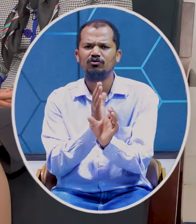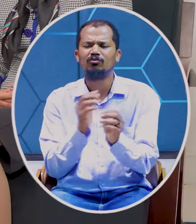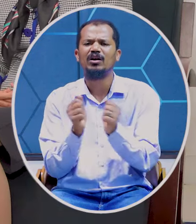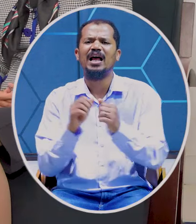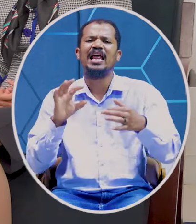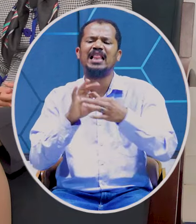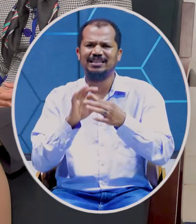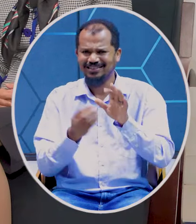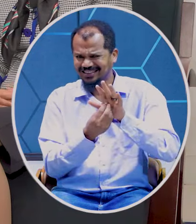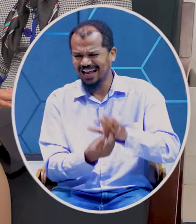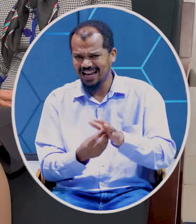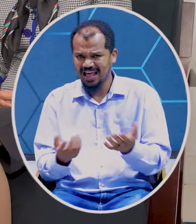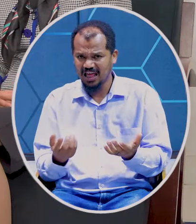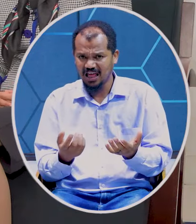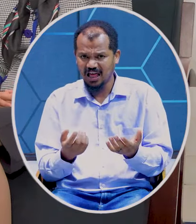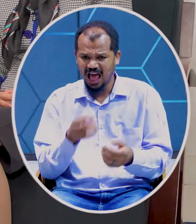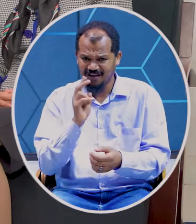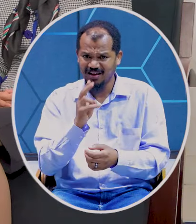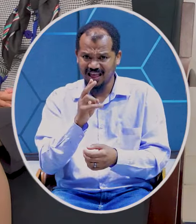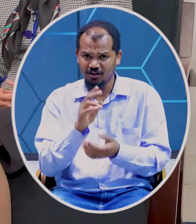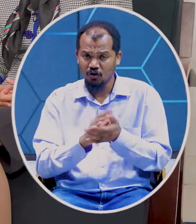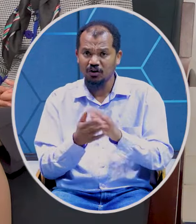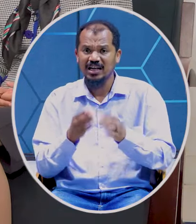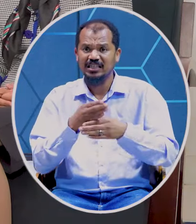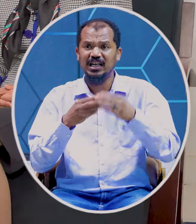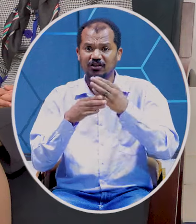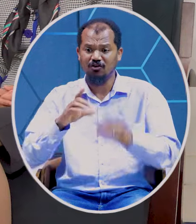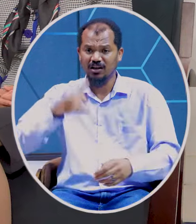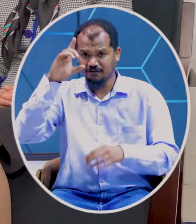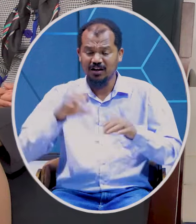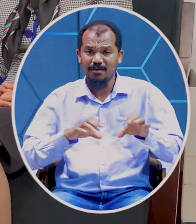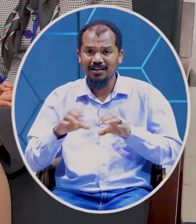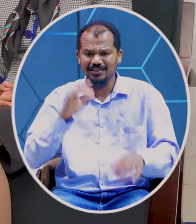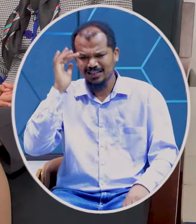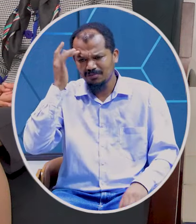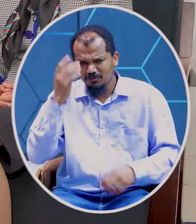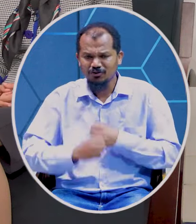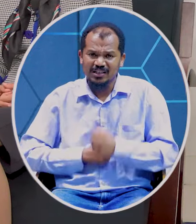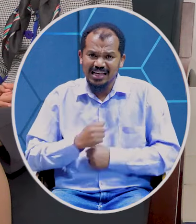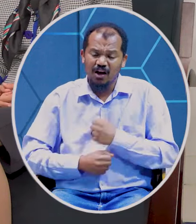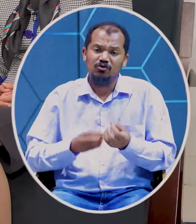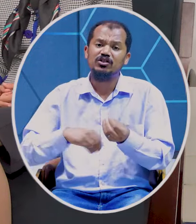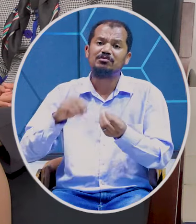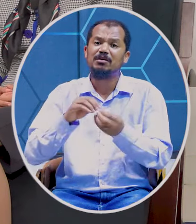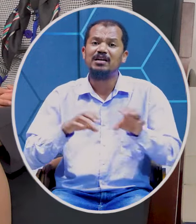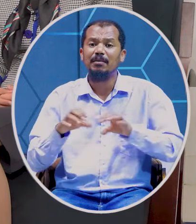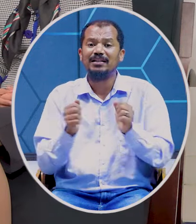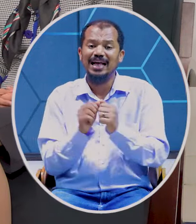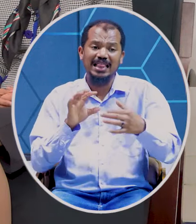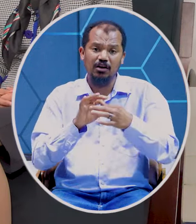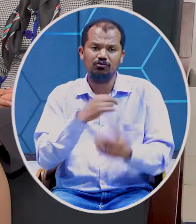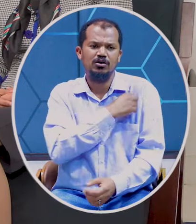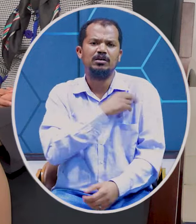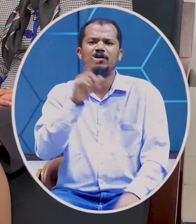ፐርሰናል ቦና ጋር የተያዘስ ጫናው ለዚህ አፋጣኝ ሆነ እንደውም ደረጃውን ከፍ ለማድረግ ህመሙ ስቃዩ እንዲጨምር ከማድረግ ጋር